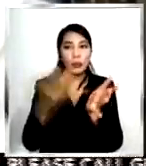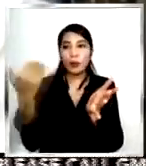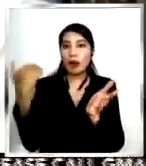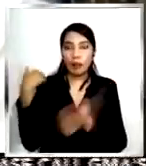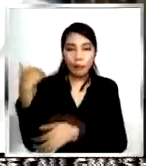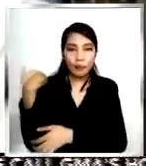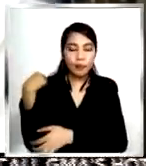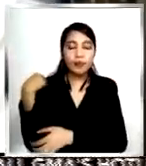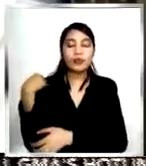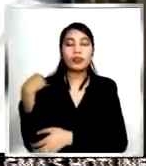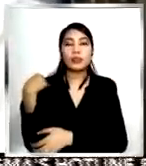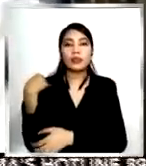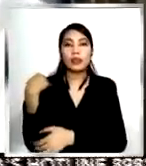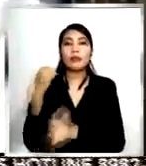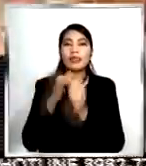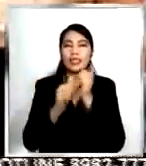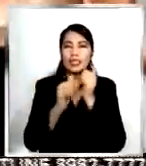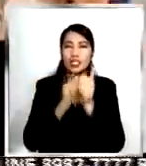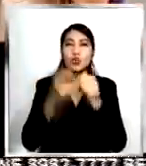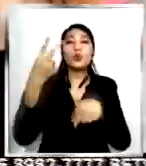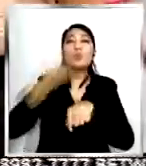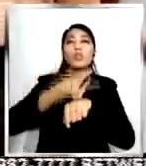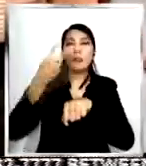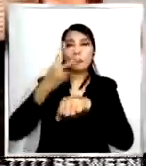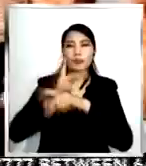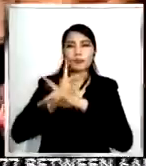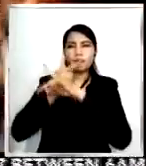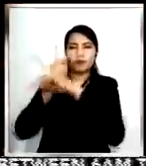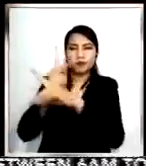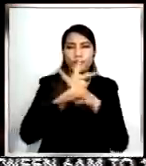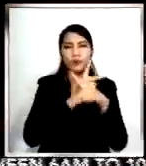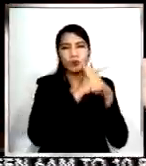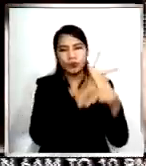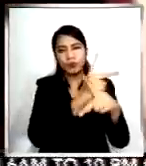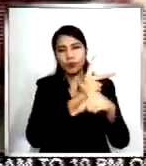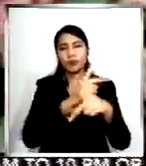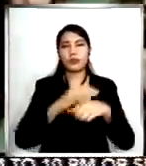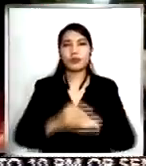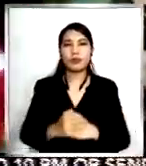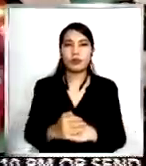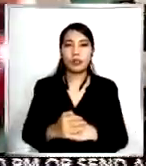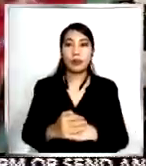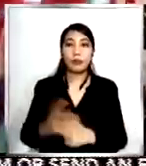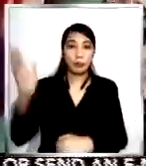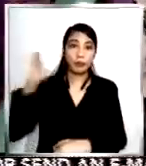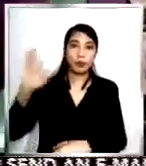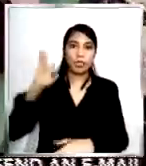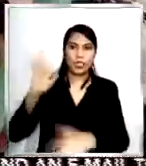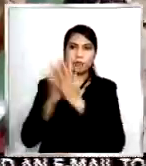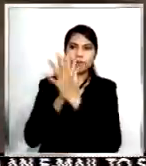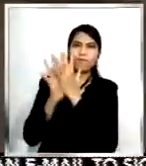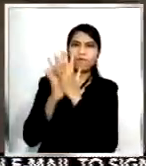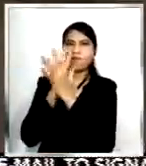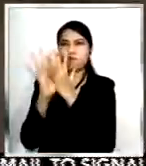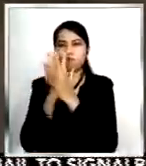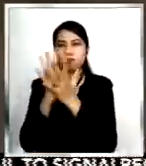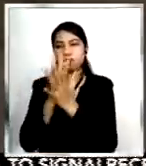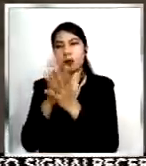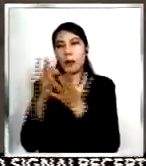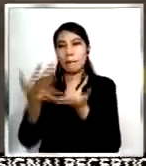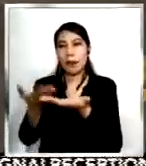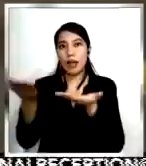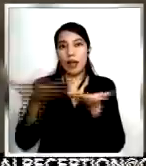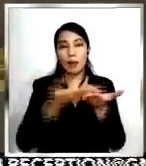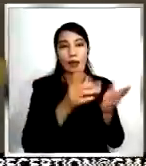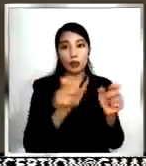sabihin, doble pag-iingat tayo sa prevention. Kung dati siksikan ang mga mall at mga tiyangge sa mga Christmas shopper, ngayon kailangan